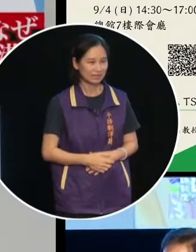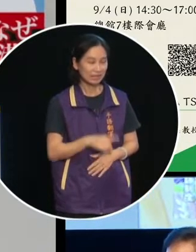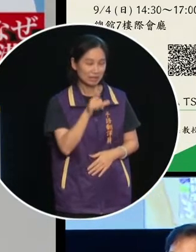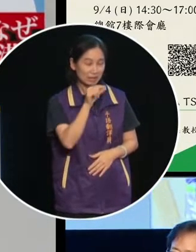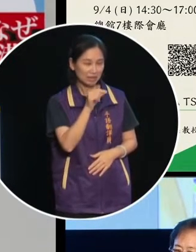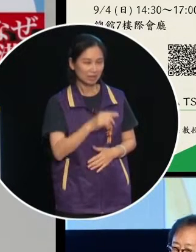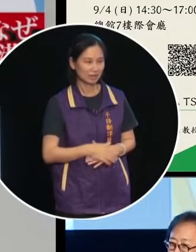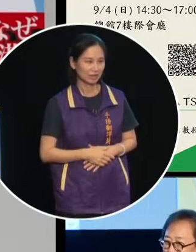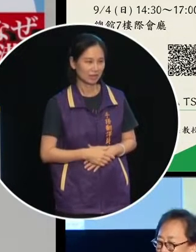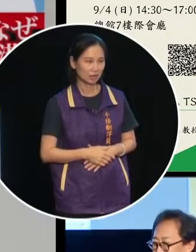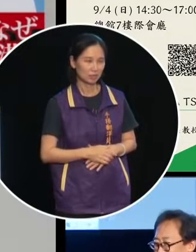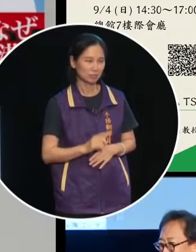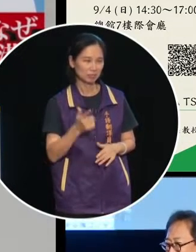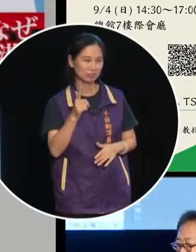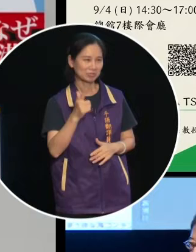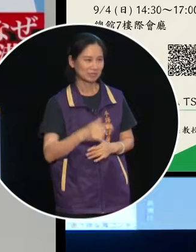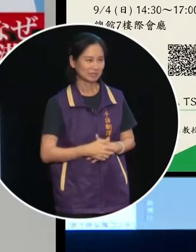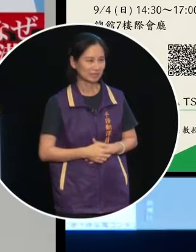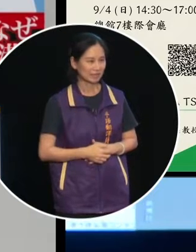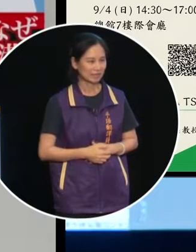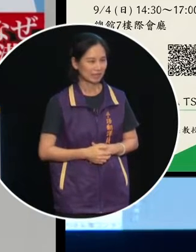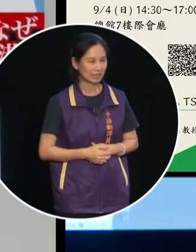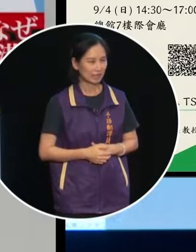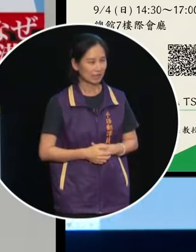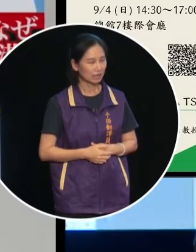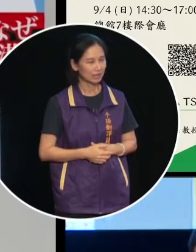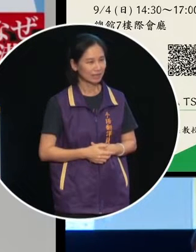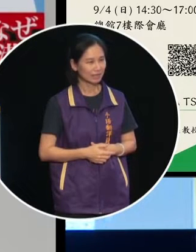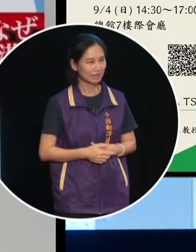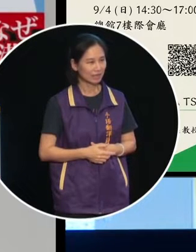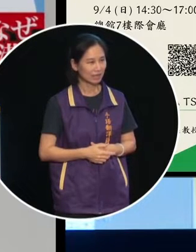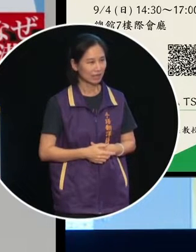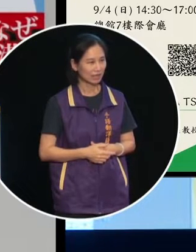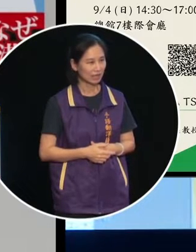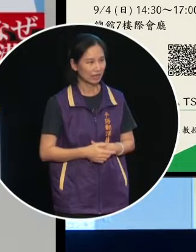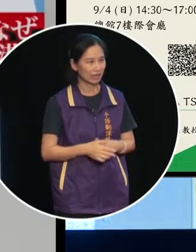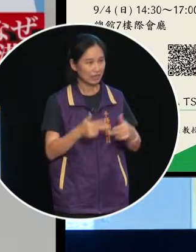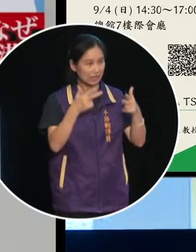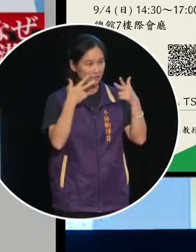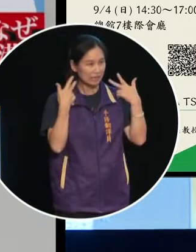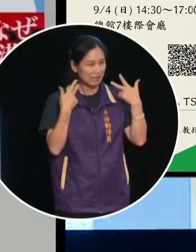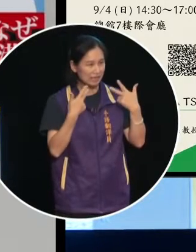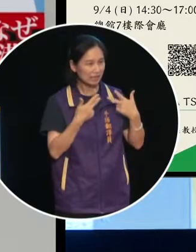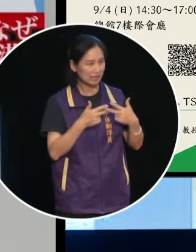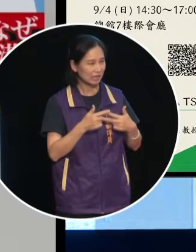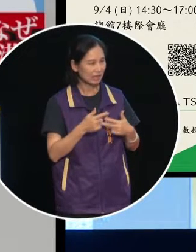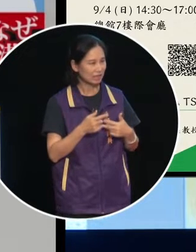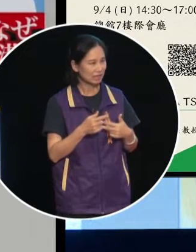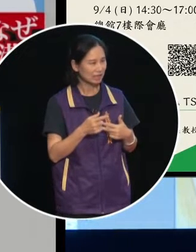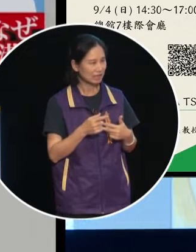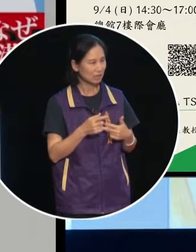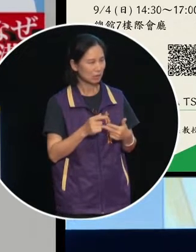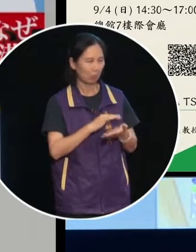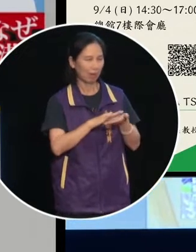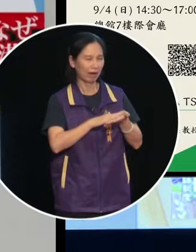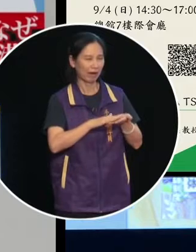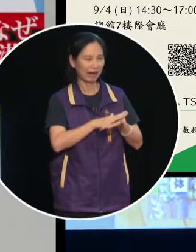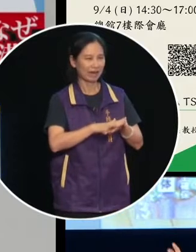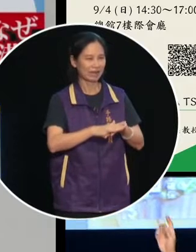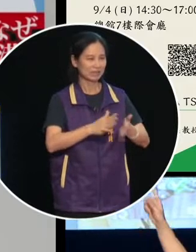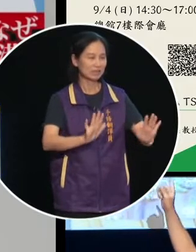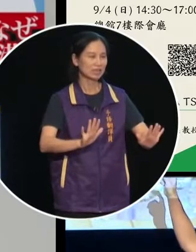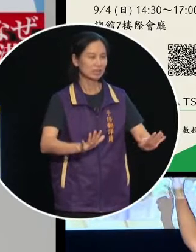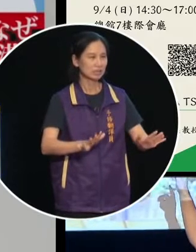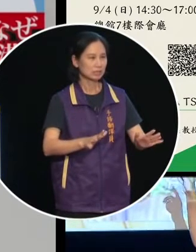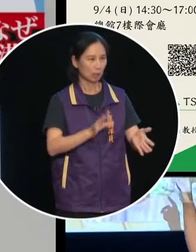”哦，没有野鸟症了。那有时候就是野鸡先生，或者是什么，所以后来就开始就